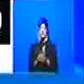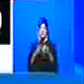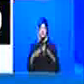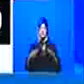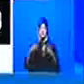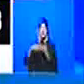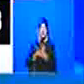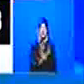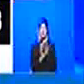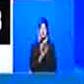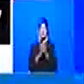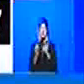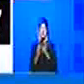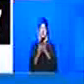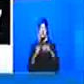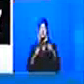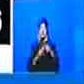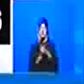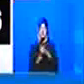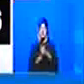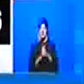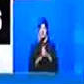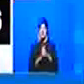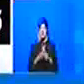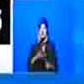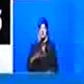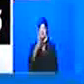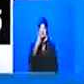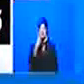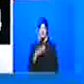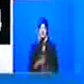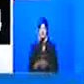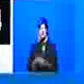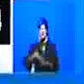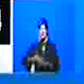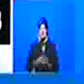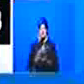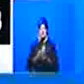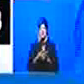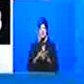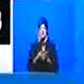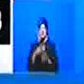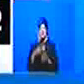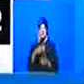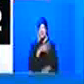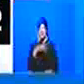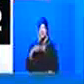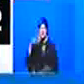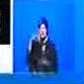penyangga pangan nasional, terutama beras, jagung, gula, dan garam. Kita